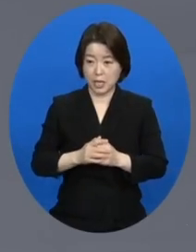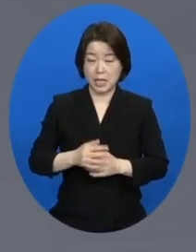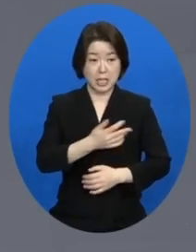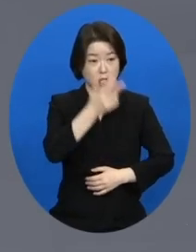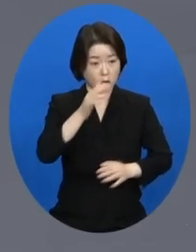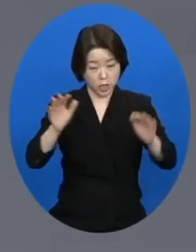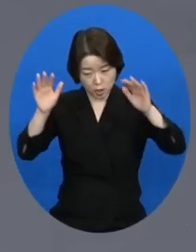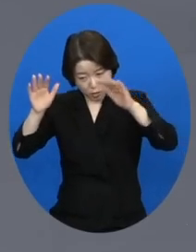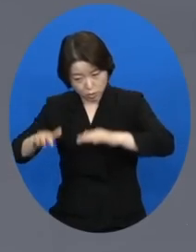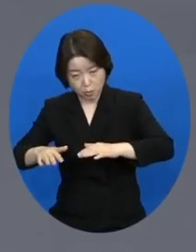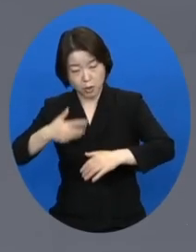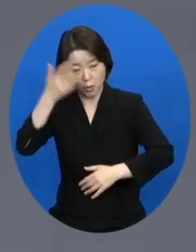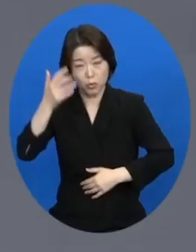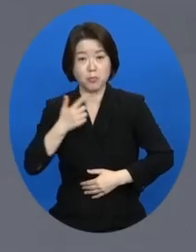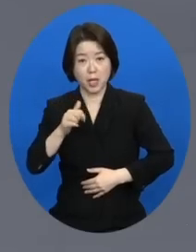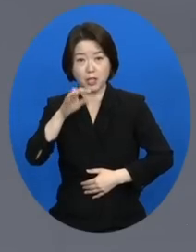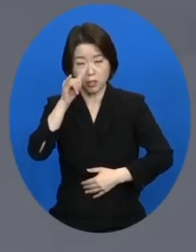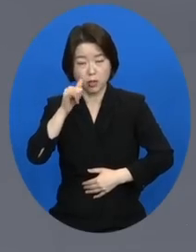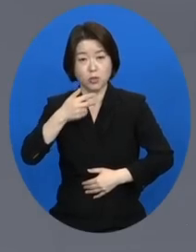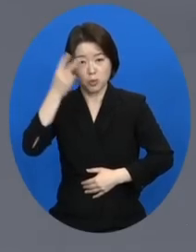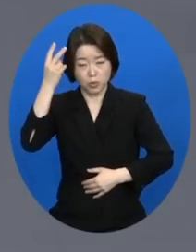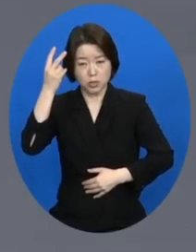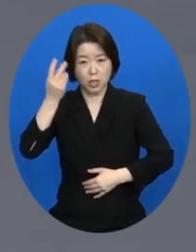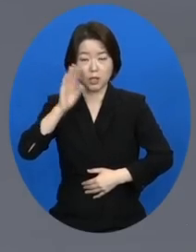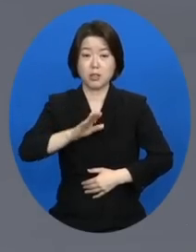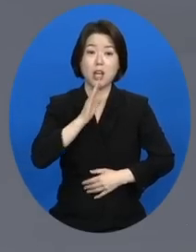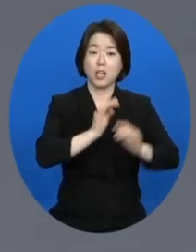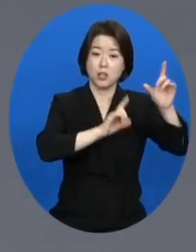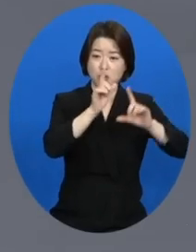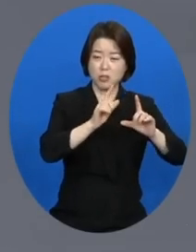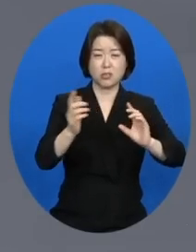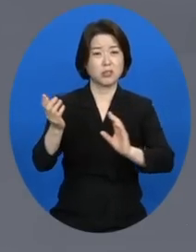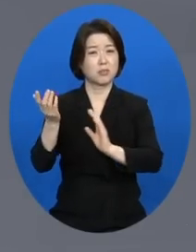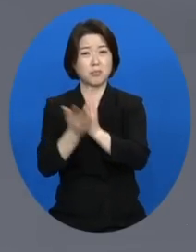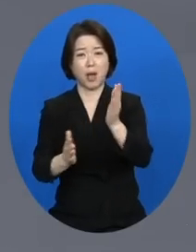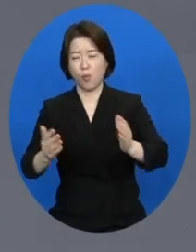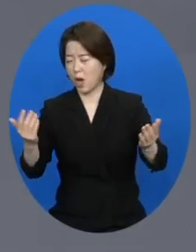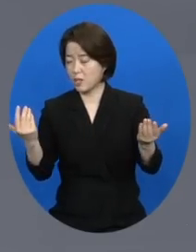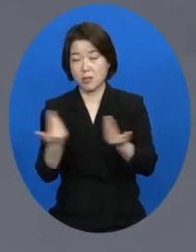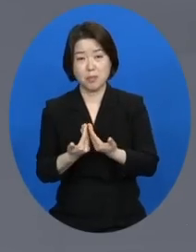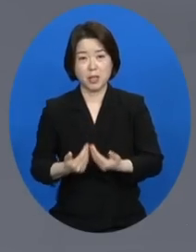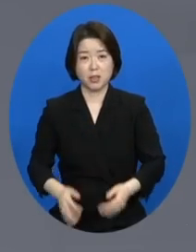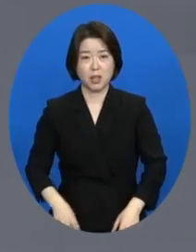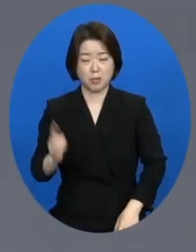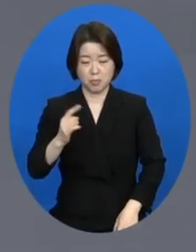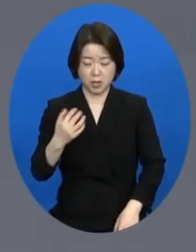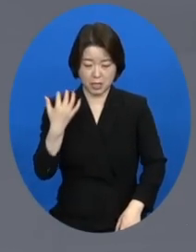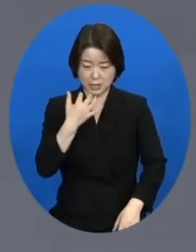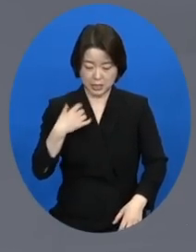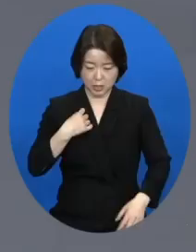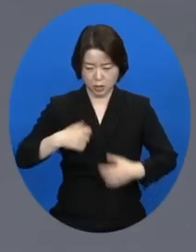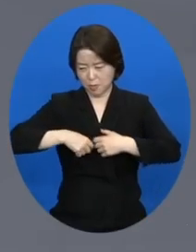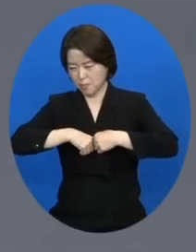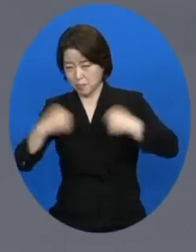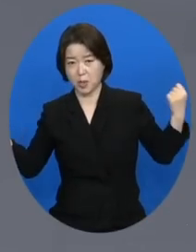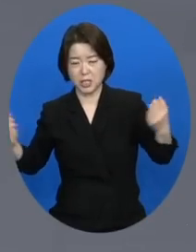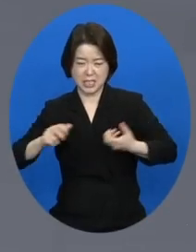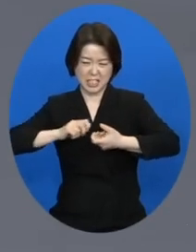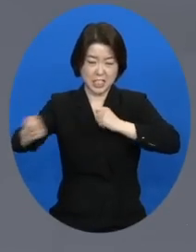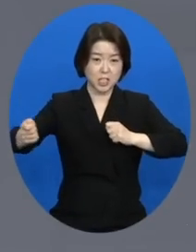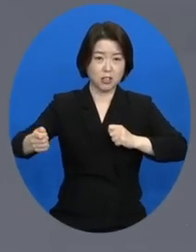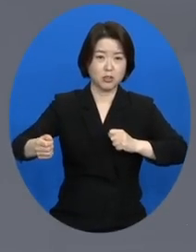현실은 전혀 그렇지 않았다는 데 있어요. 현실은 뭡니까? 채색 옷이 벗겨지고